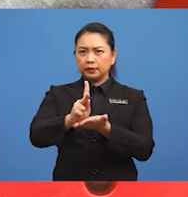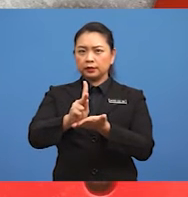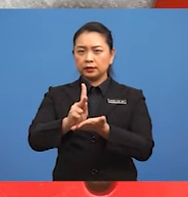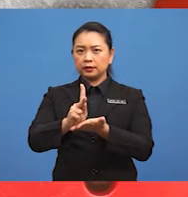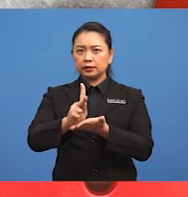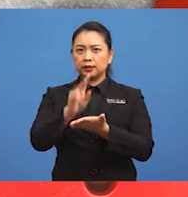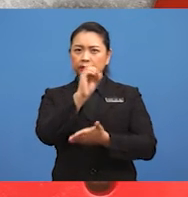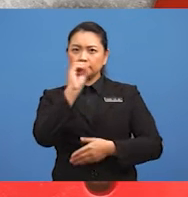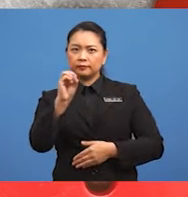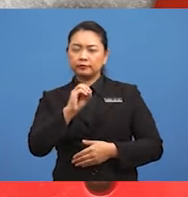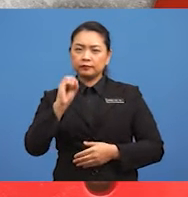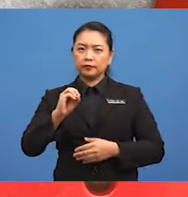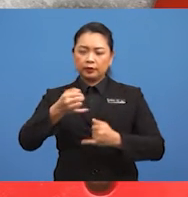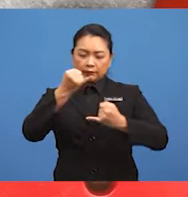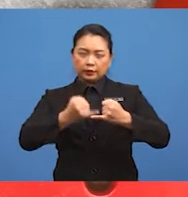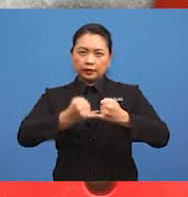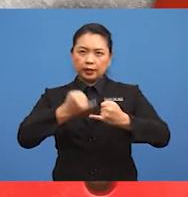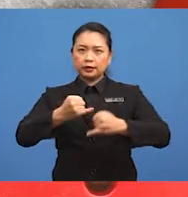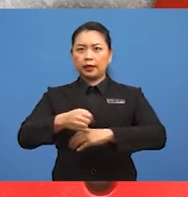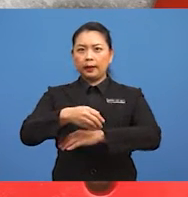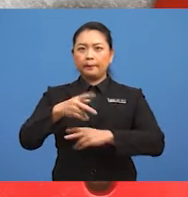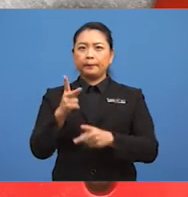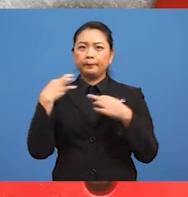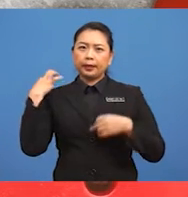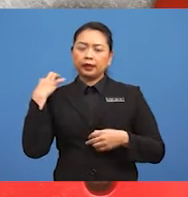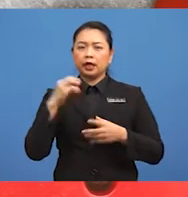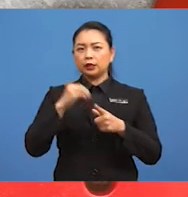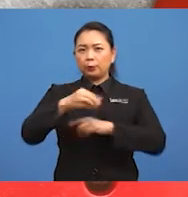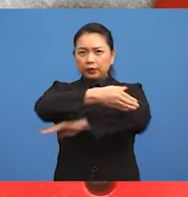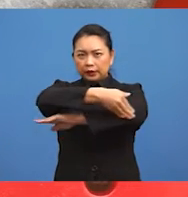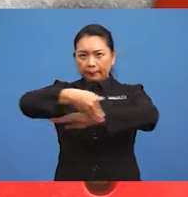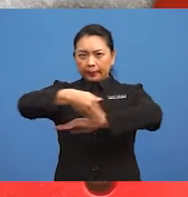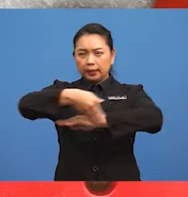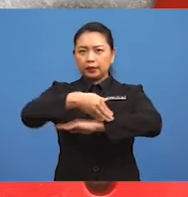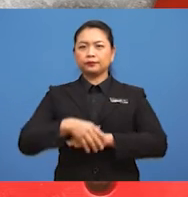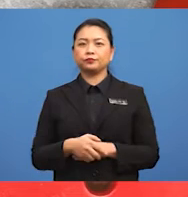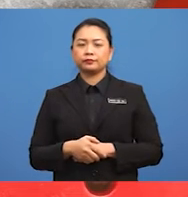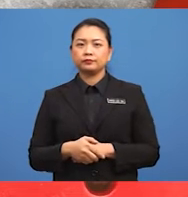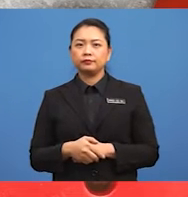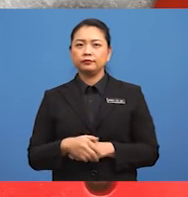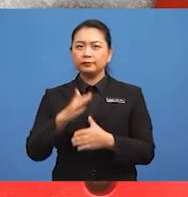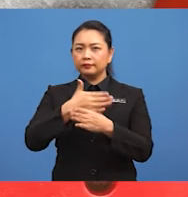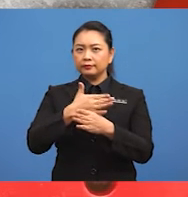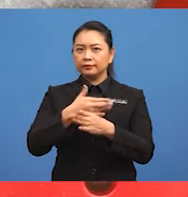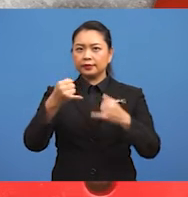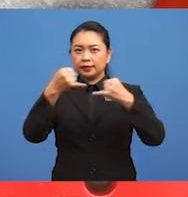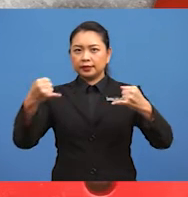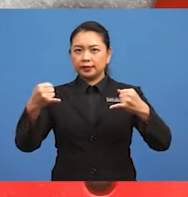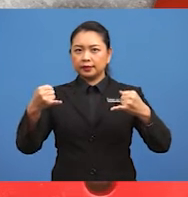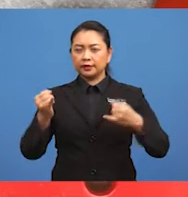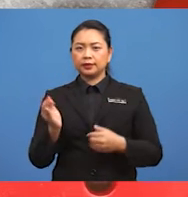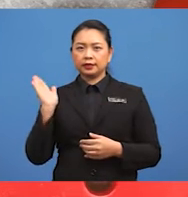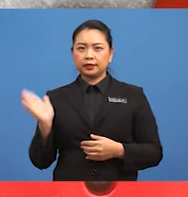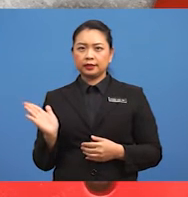mengemas dan menghias hujung pakaian ataupun tepi artikel. Antara jenis penyudah tepi ialah